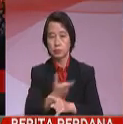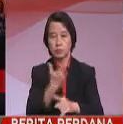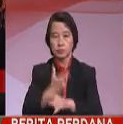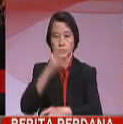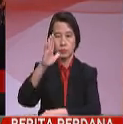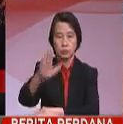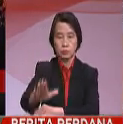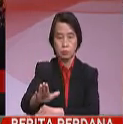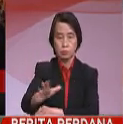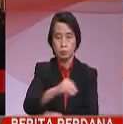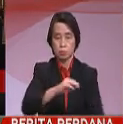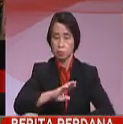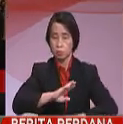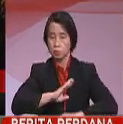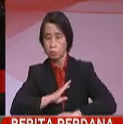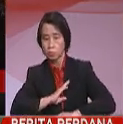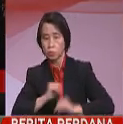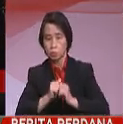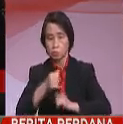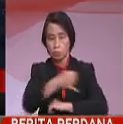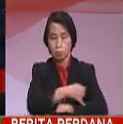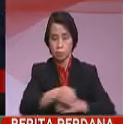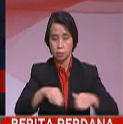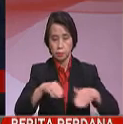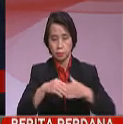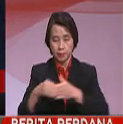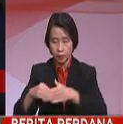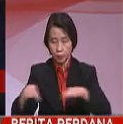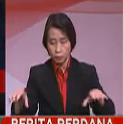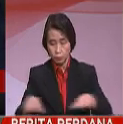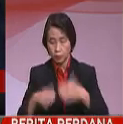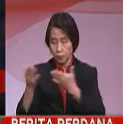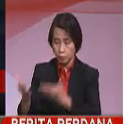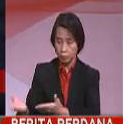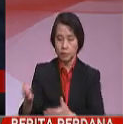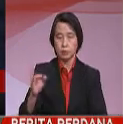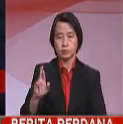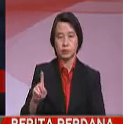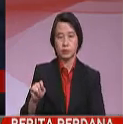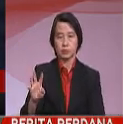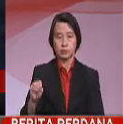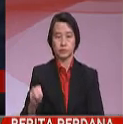tadi dan berpuas hati dengan garis panduan yang dilakukan pihak federasi RTM.